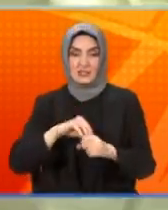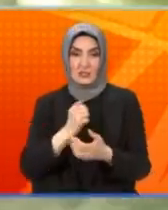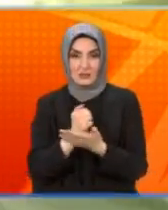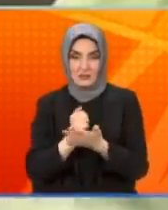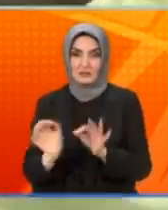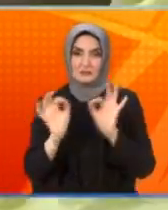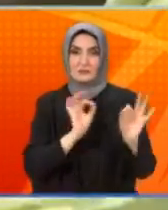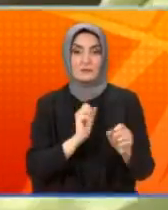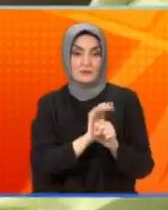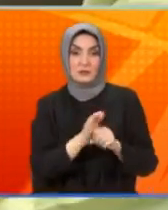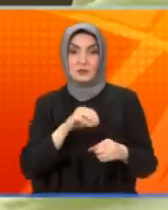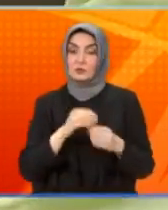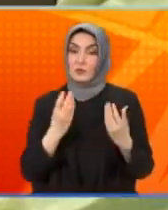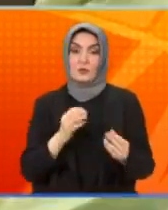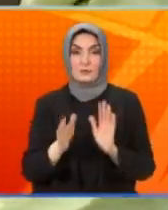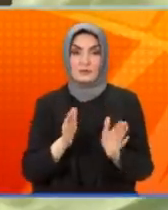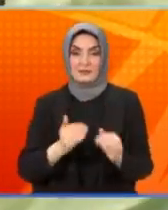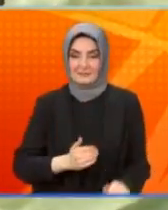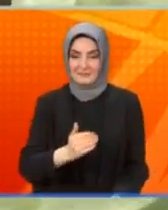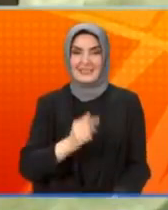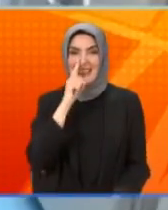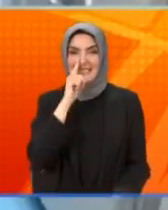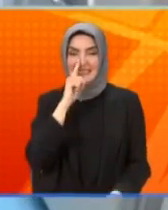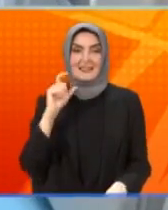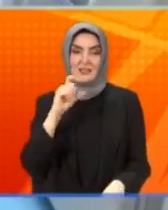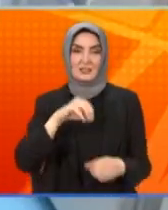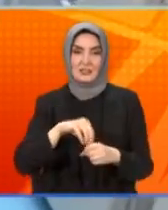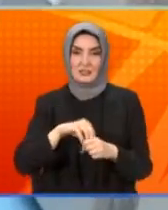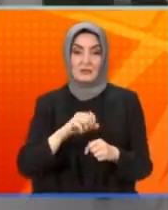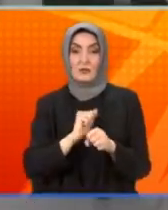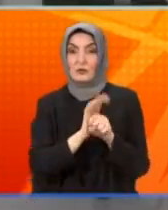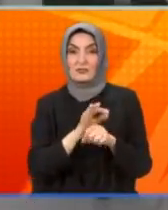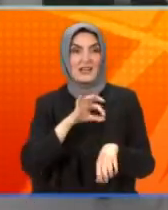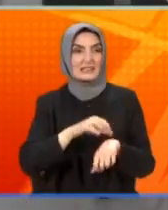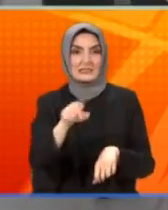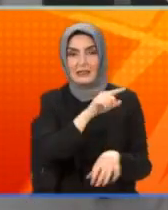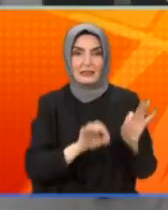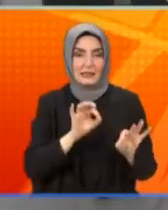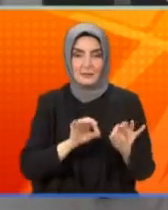ilacın Nisan ayında koronavirüs hastaları üzerinde test edilmeye başlanacağını duyurdu.